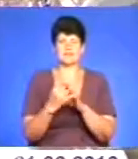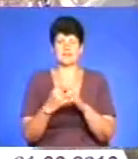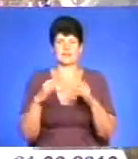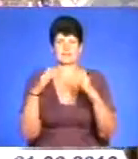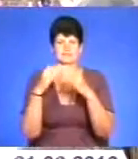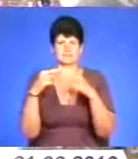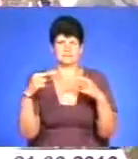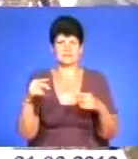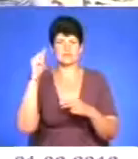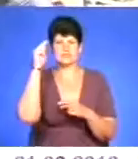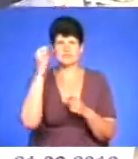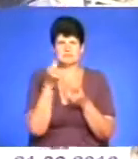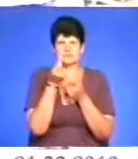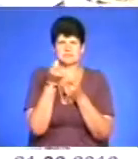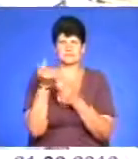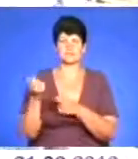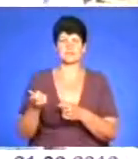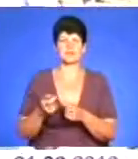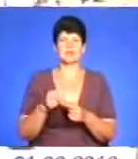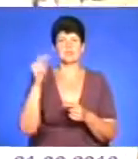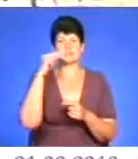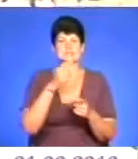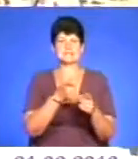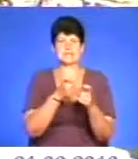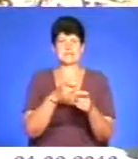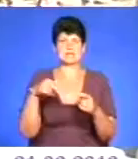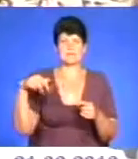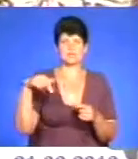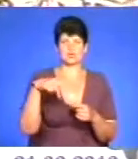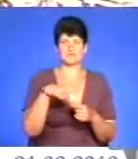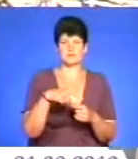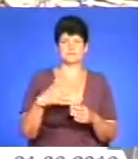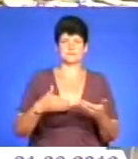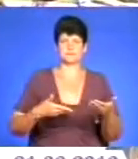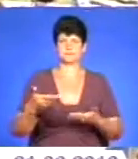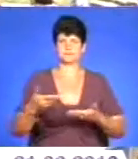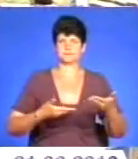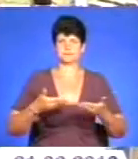різні. Навчилися та трошки. Навчився стріляти, марширувати, ходити з стрільовим кроком.